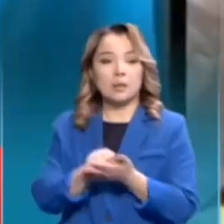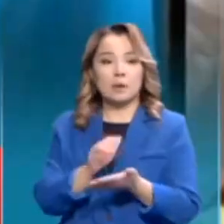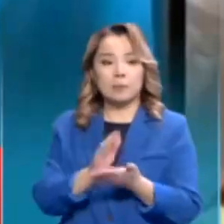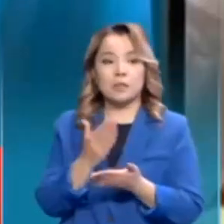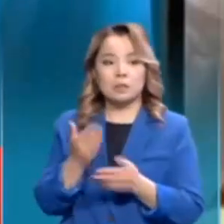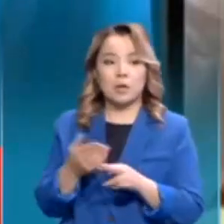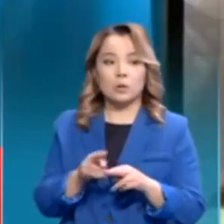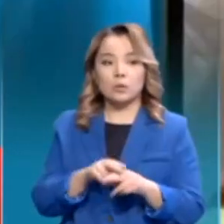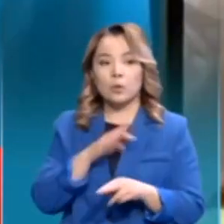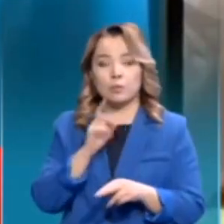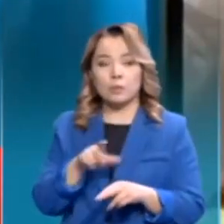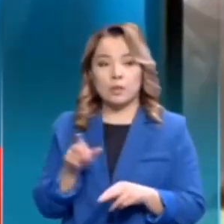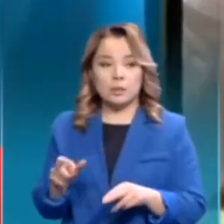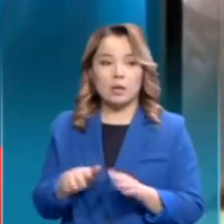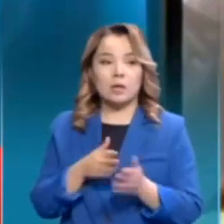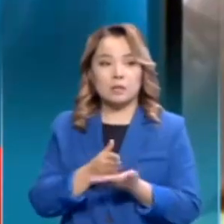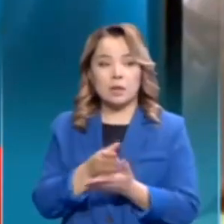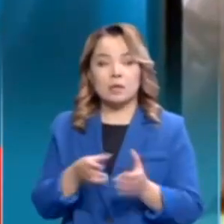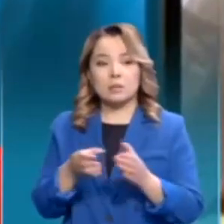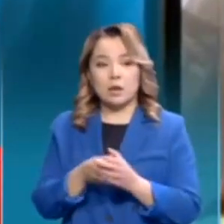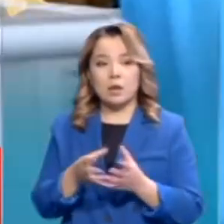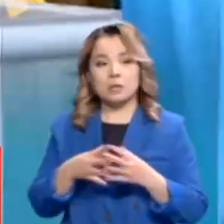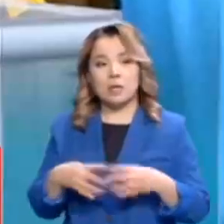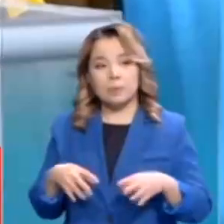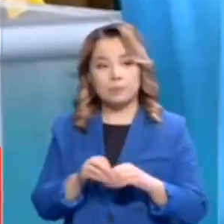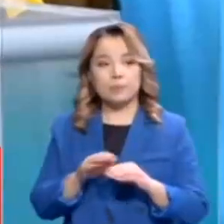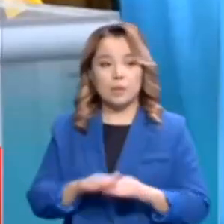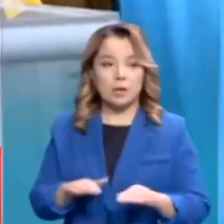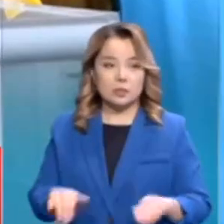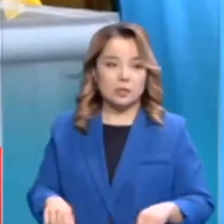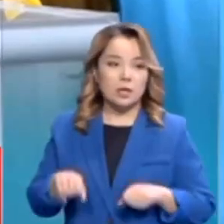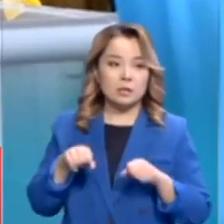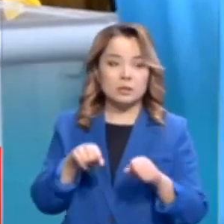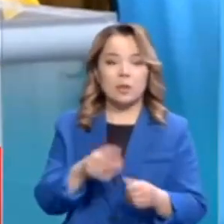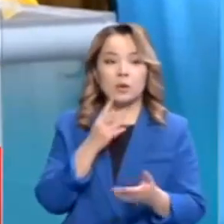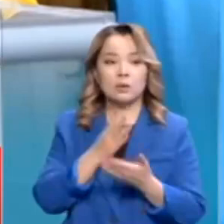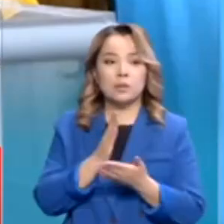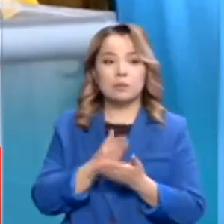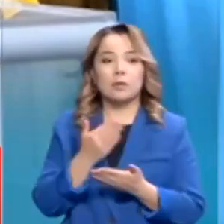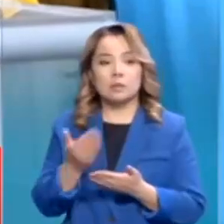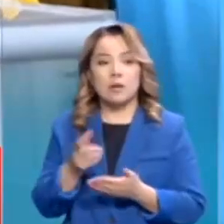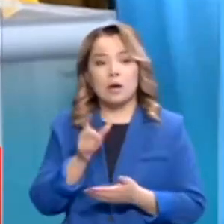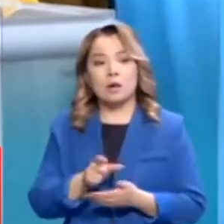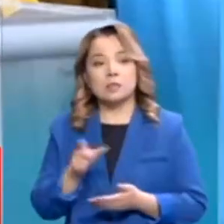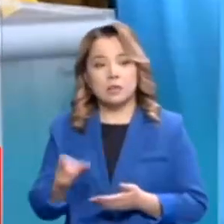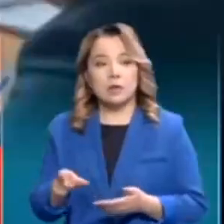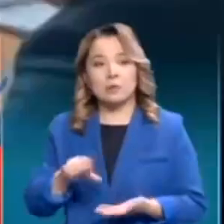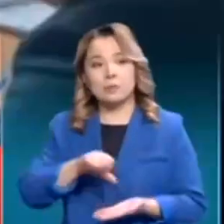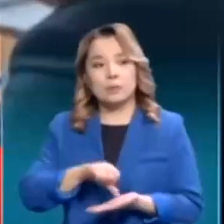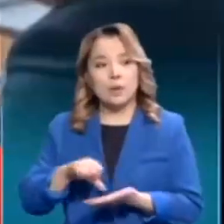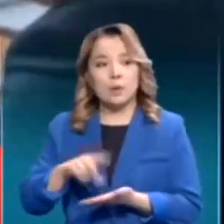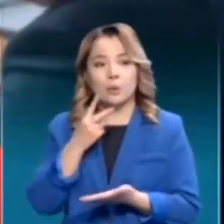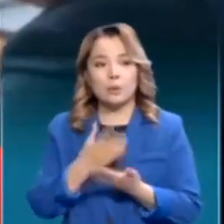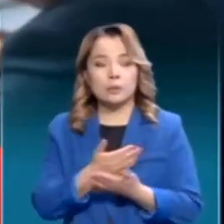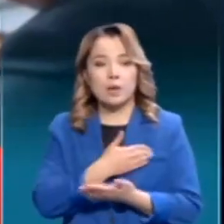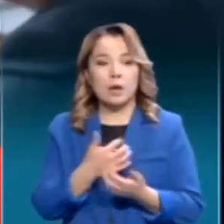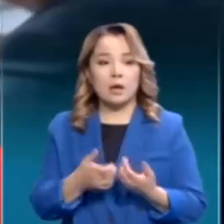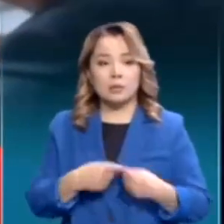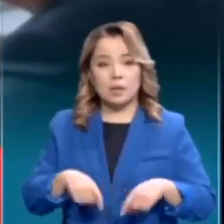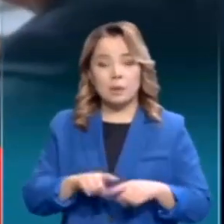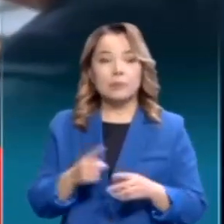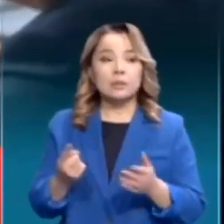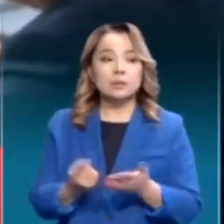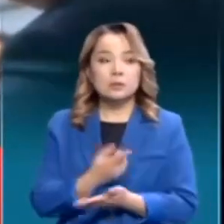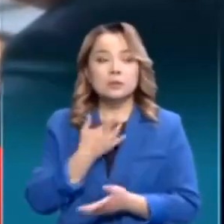болды. Көпшілік саяси шараға отбасыларымен кішкентай балаларын да ертіп келіп жатыр. Азаматтық ұстанымын білдіруге келгендердің арасында алғаш